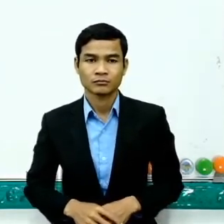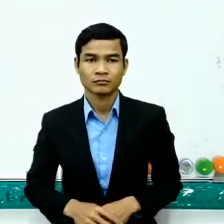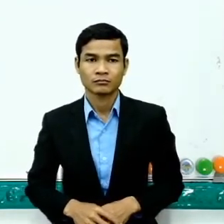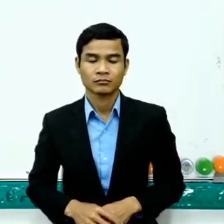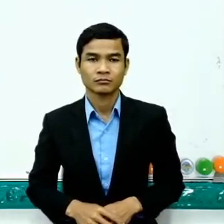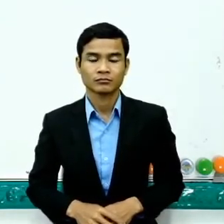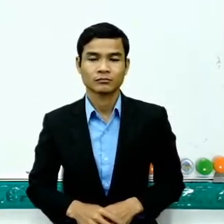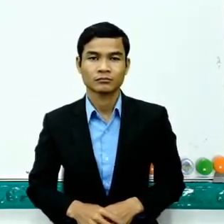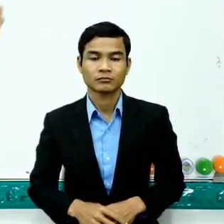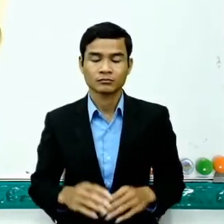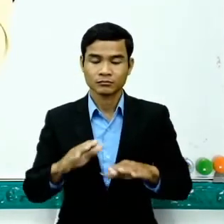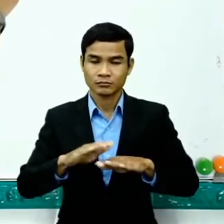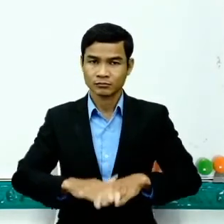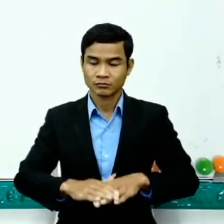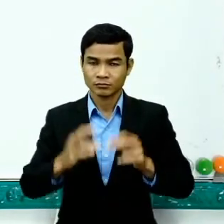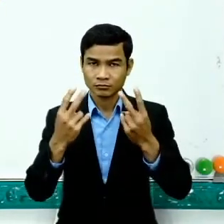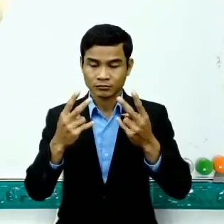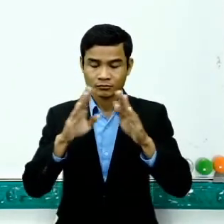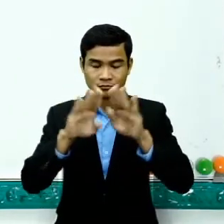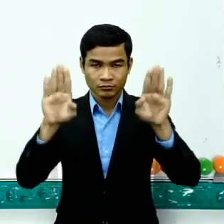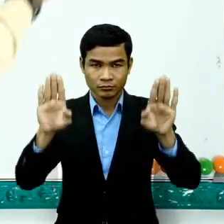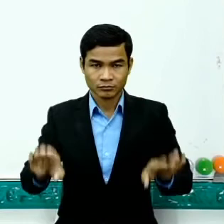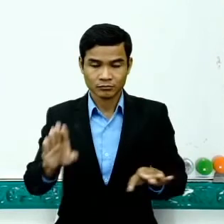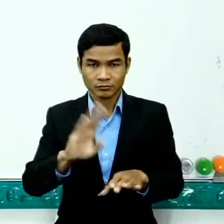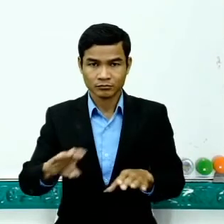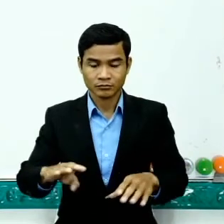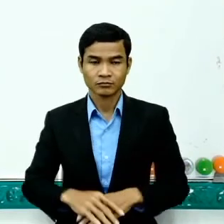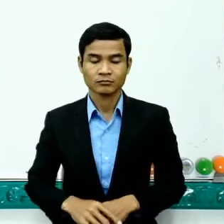đại lực tóc ba mốc mốc đã khiến